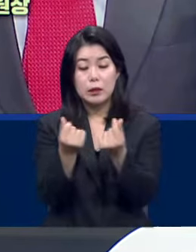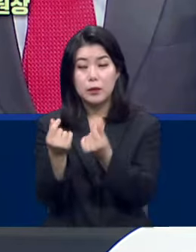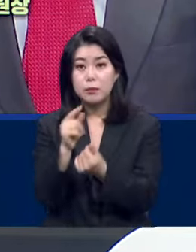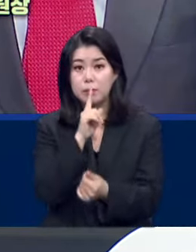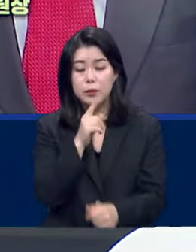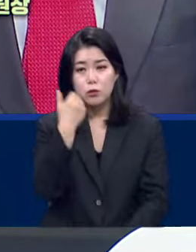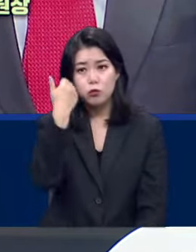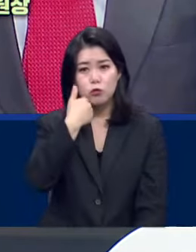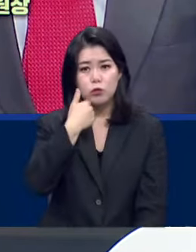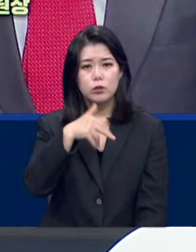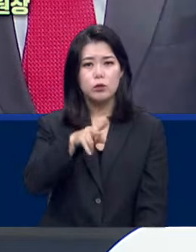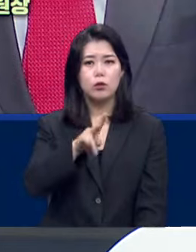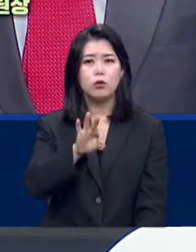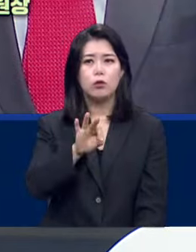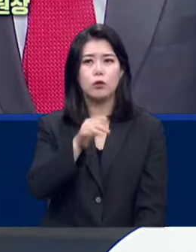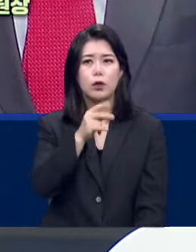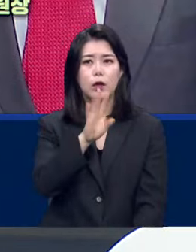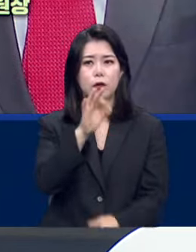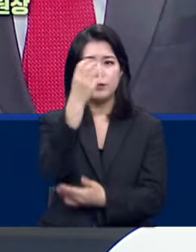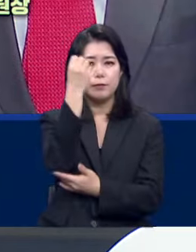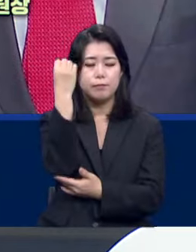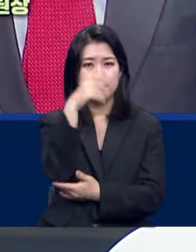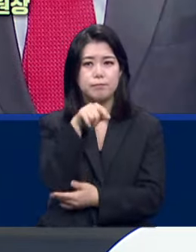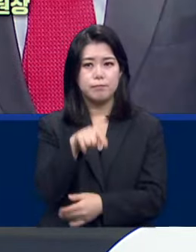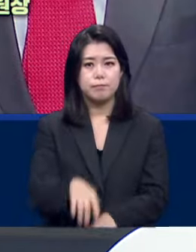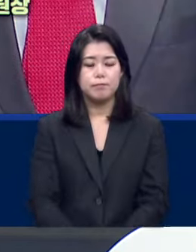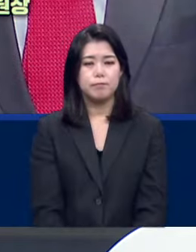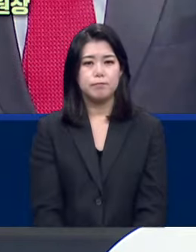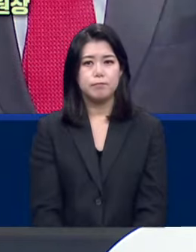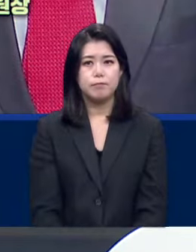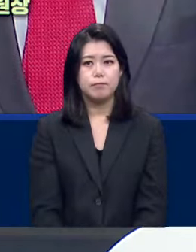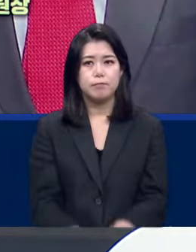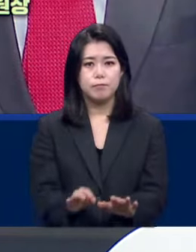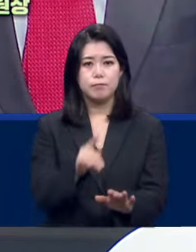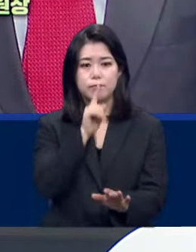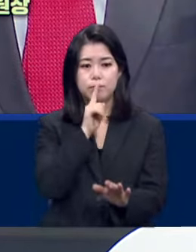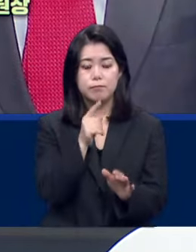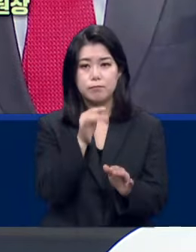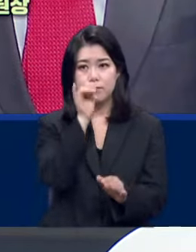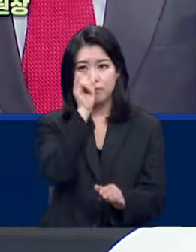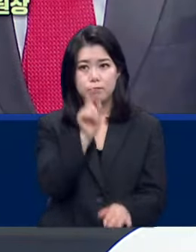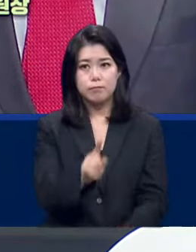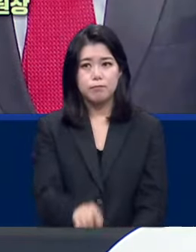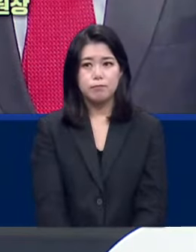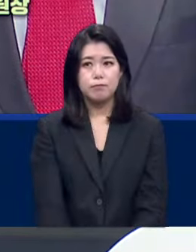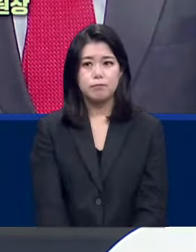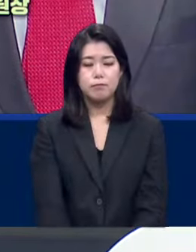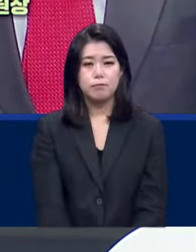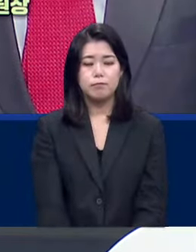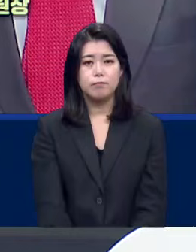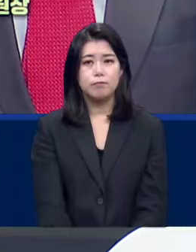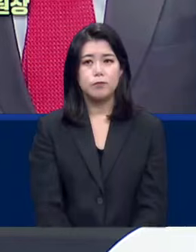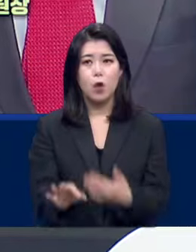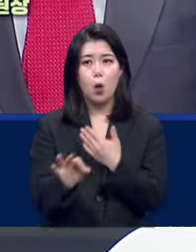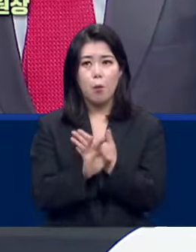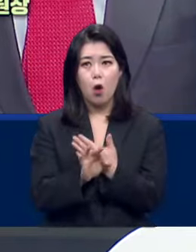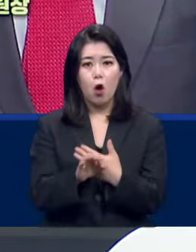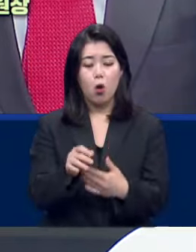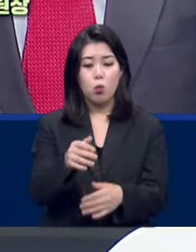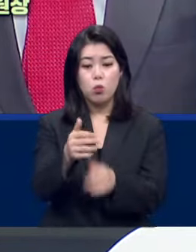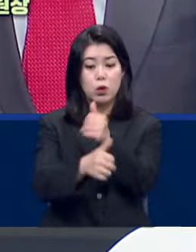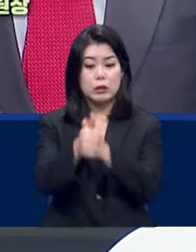사실 경양 신문과의 윤 의원의 얘기 중에 살짝 그런 뉘앙스가 좀 있긴 해요 그니까 혹시 그럼 공간 현장